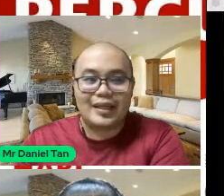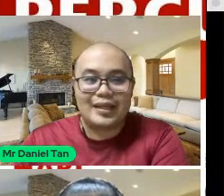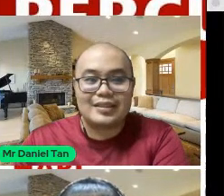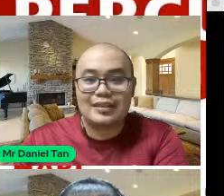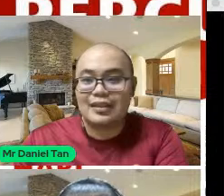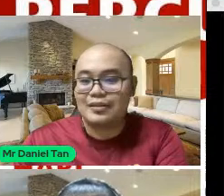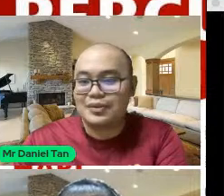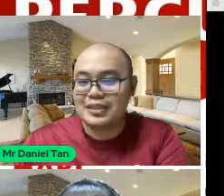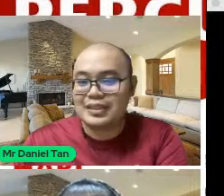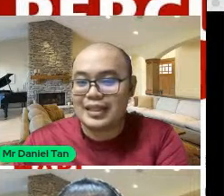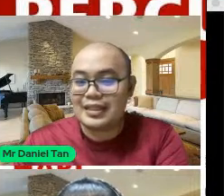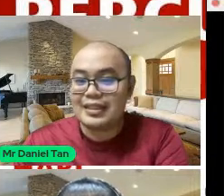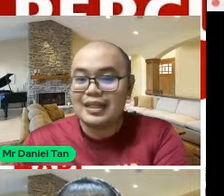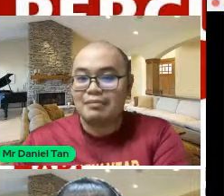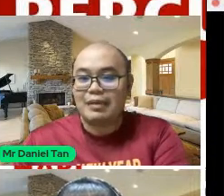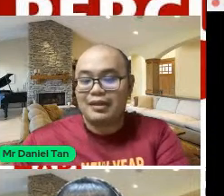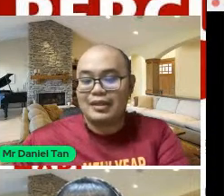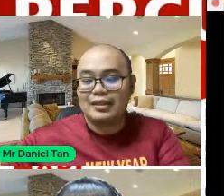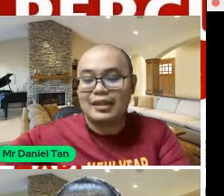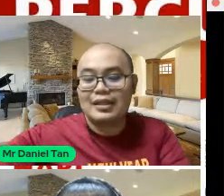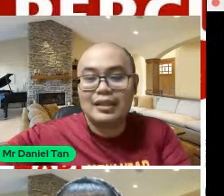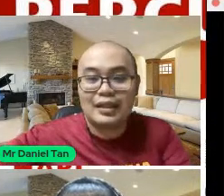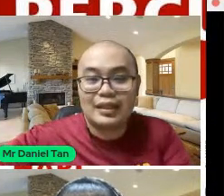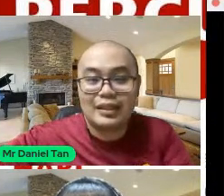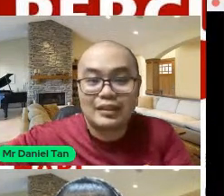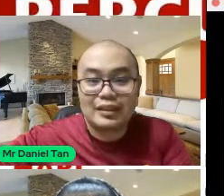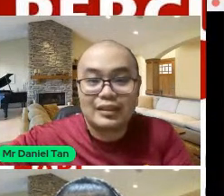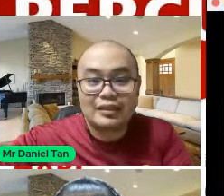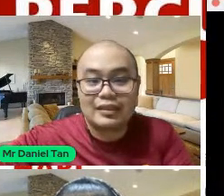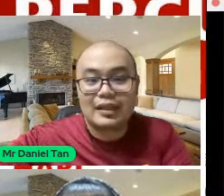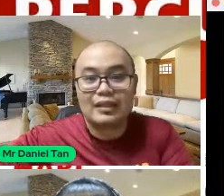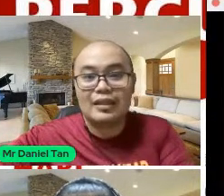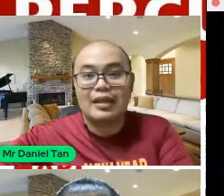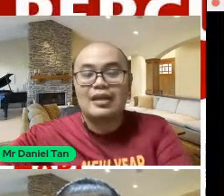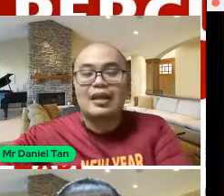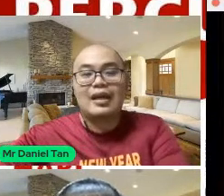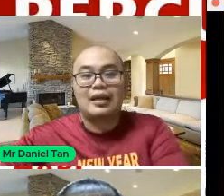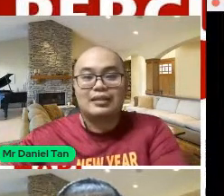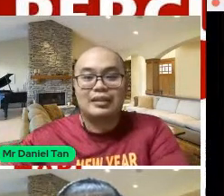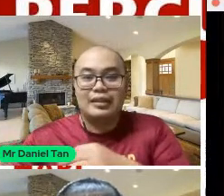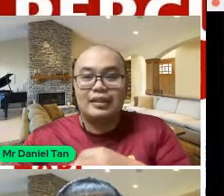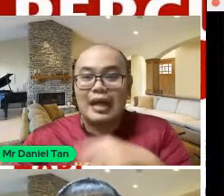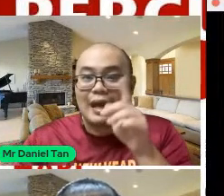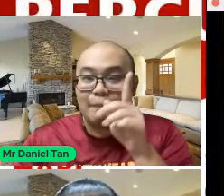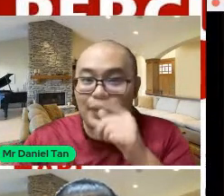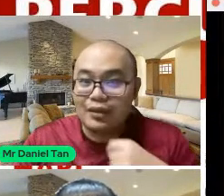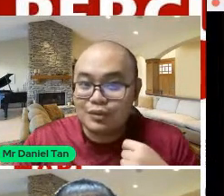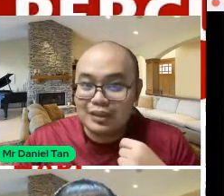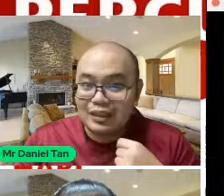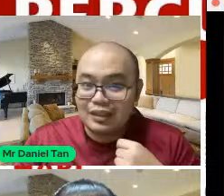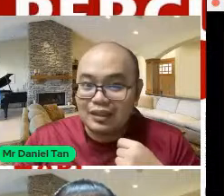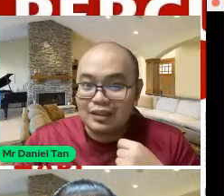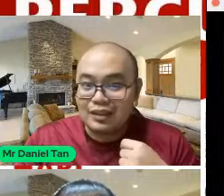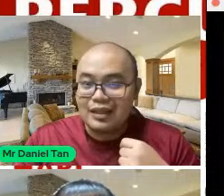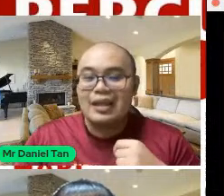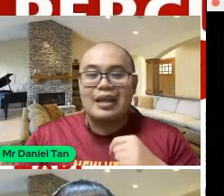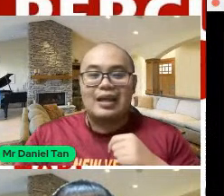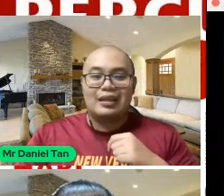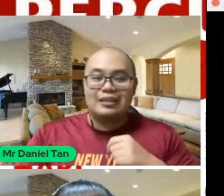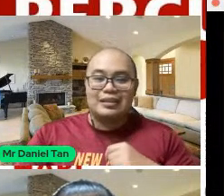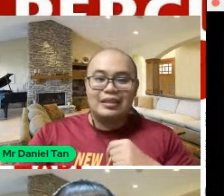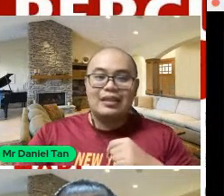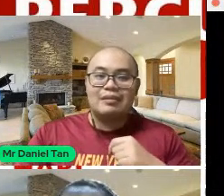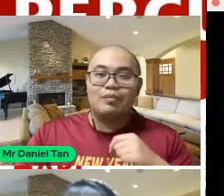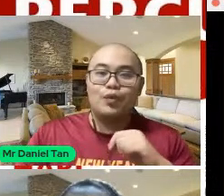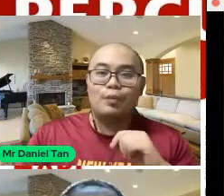Hai akeh seterusnya mereka kita lihat tentang hati Apa itu t